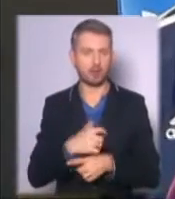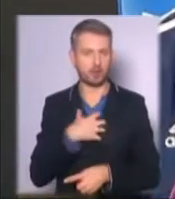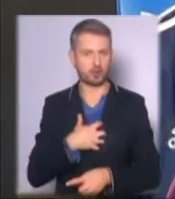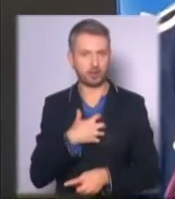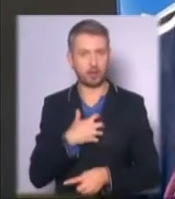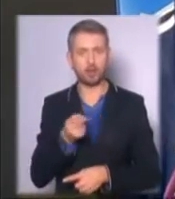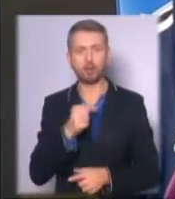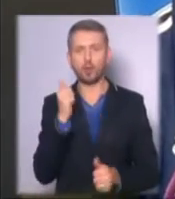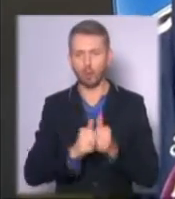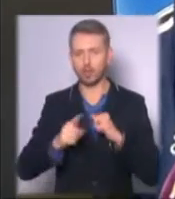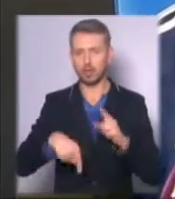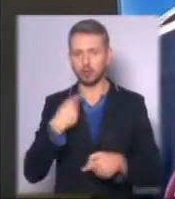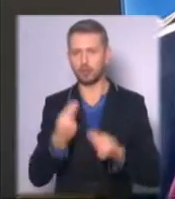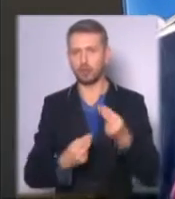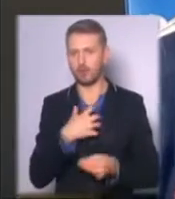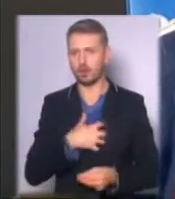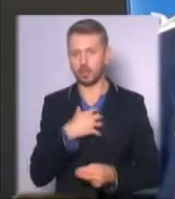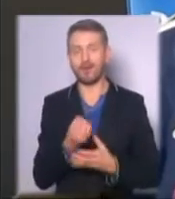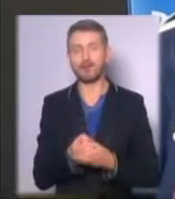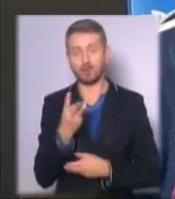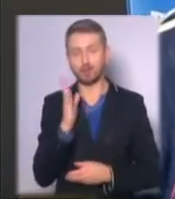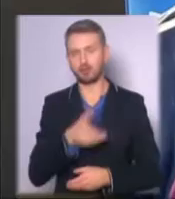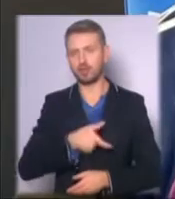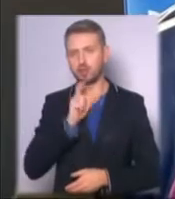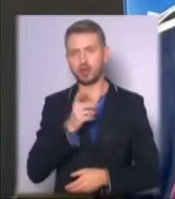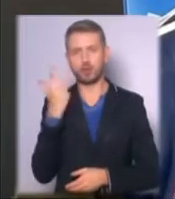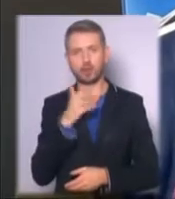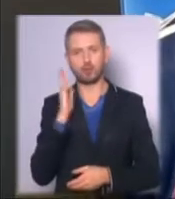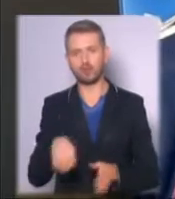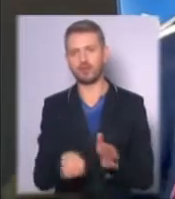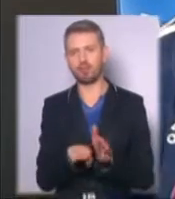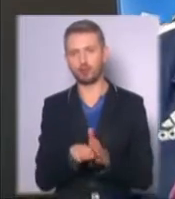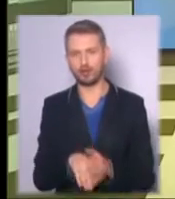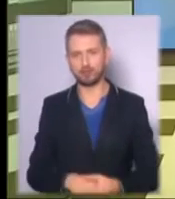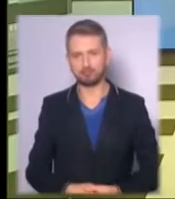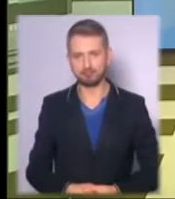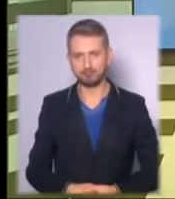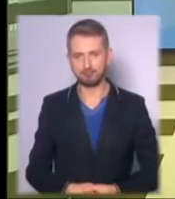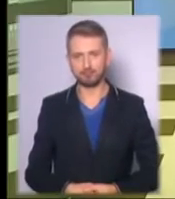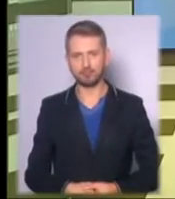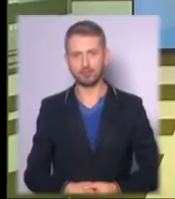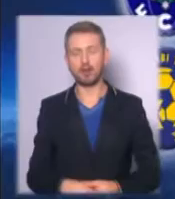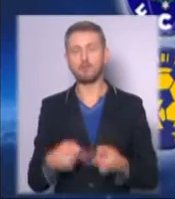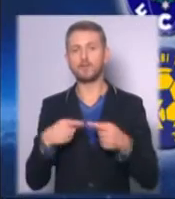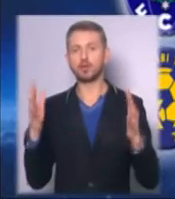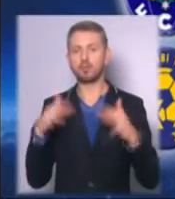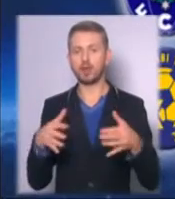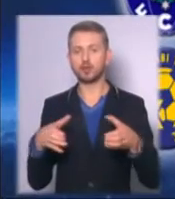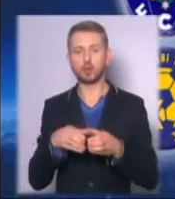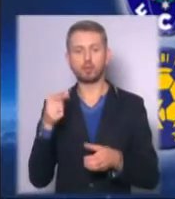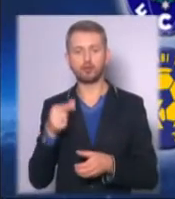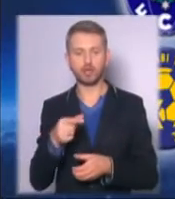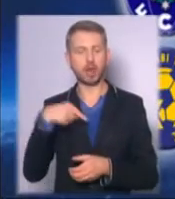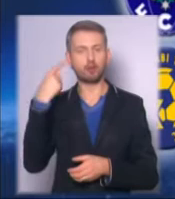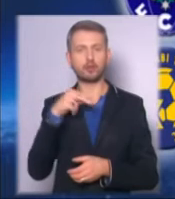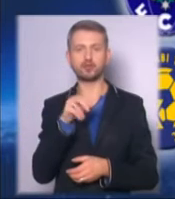Тому кожна наступна гра важлива. Шампанське будемо пити вже, коли будемо у відпустці. В іншому матчі групи G